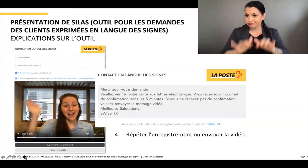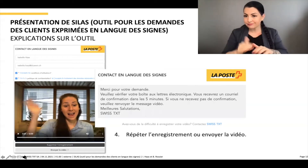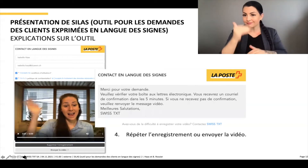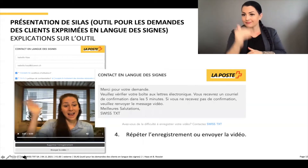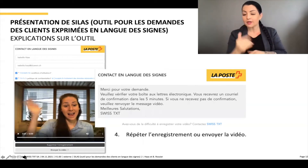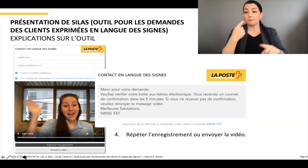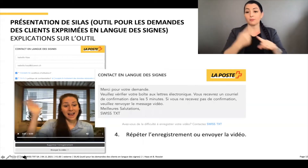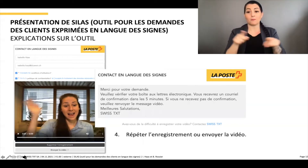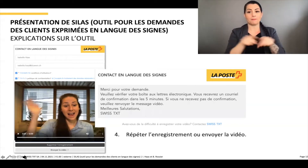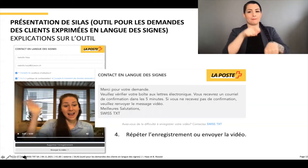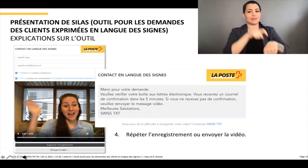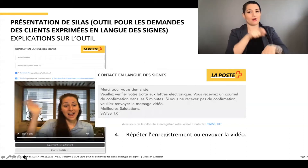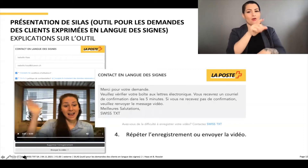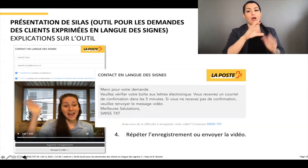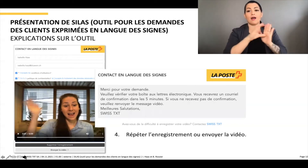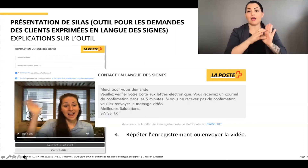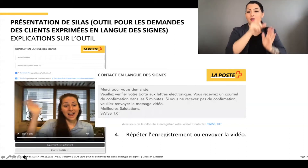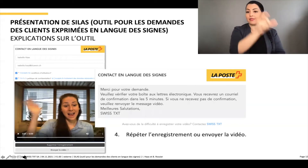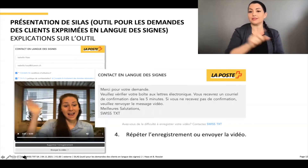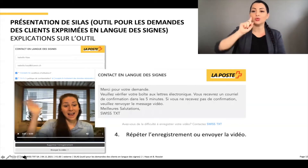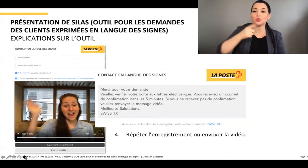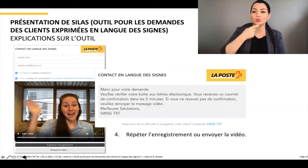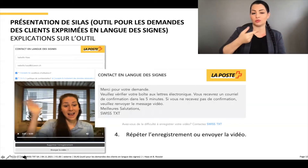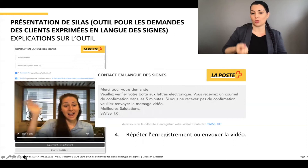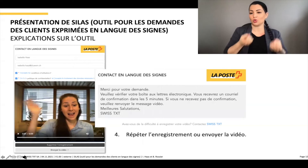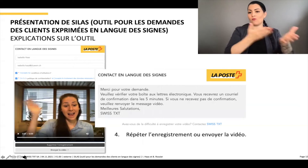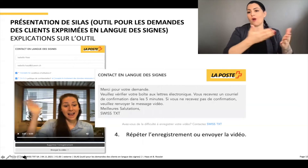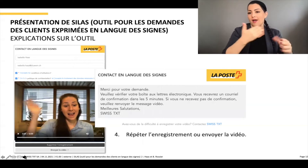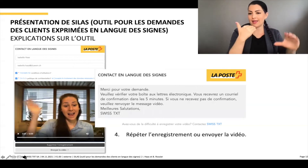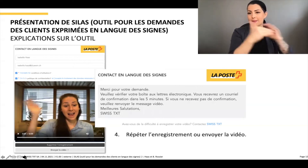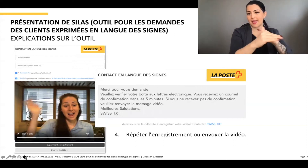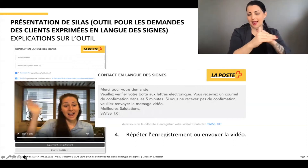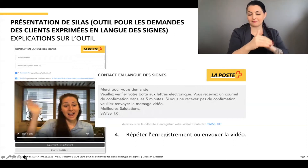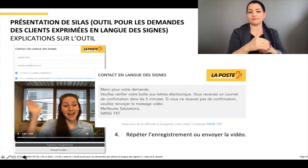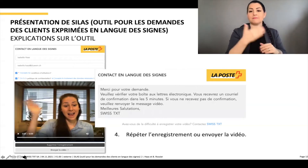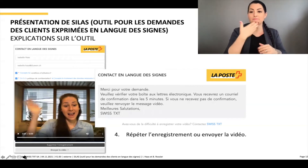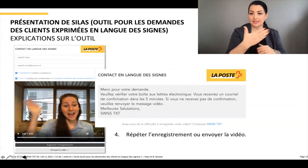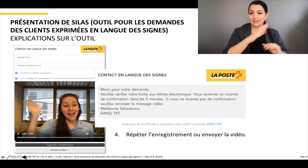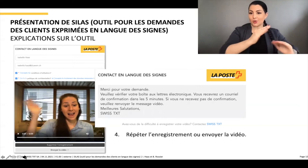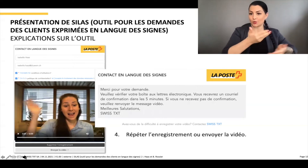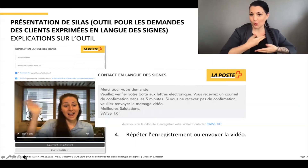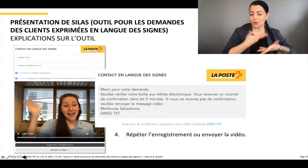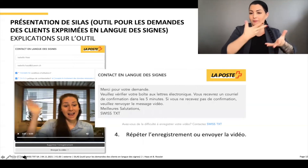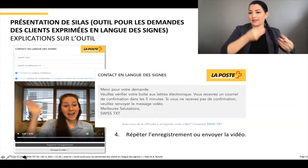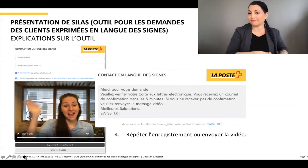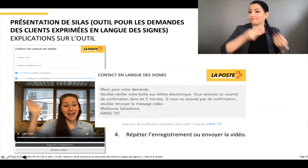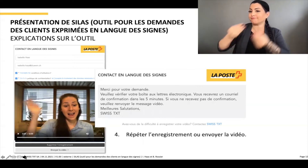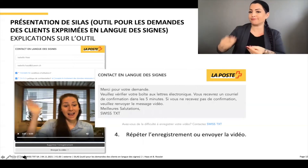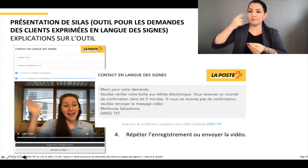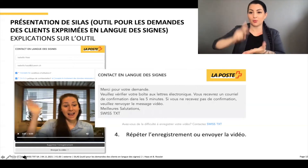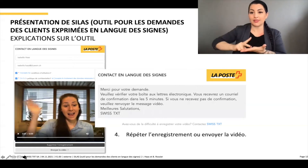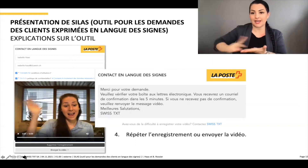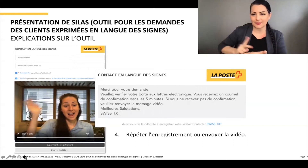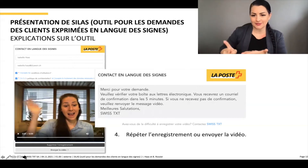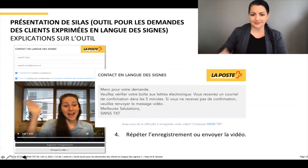À ce moment-là, s'affiche un message qui le remercie de sa demande et en parallèle, il reçoit un email qui l'informe de la bonne